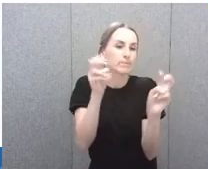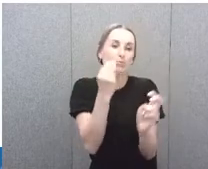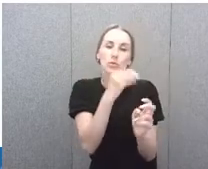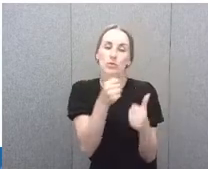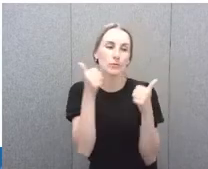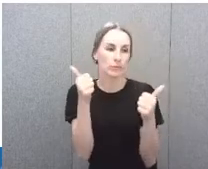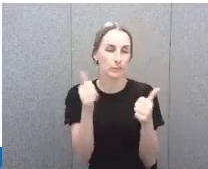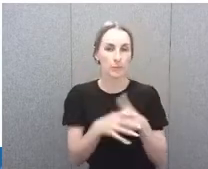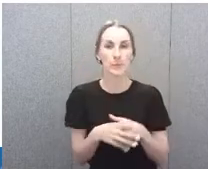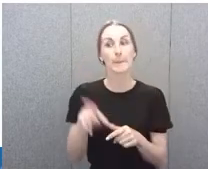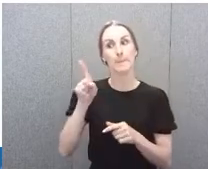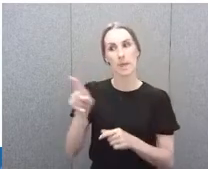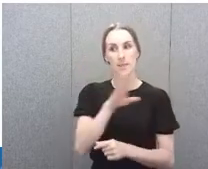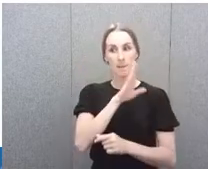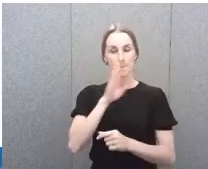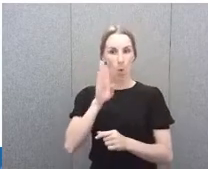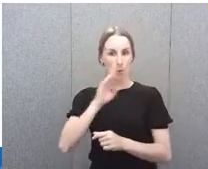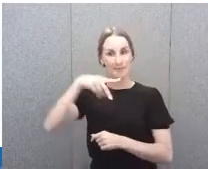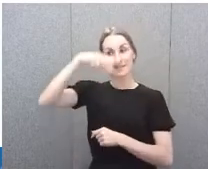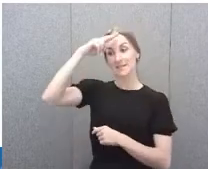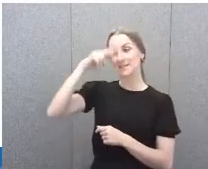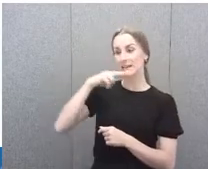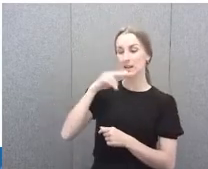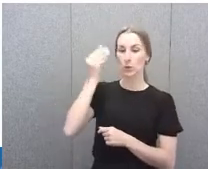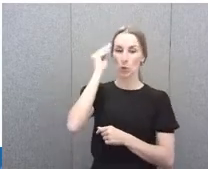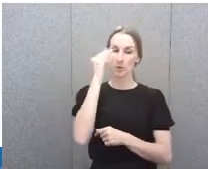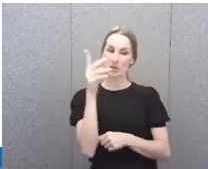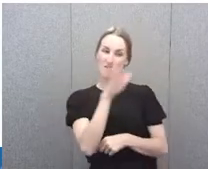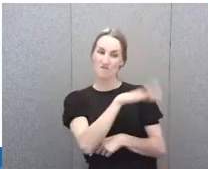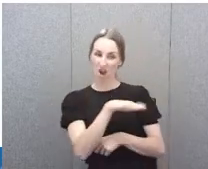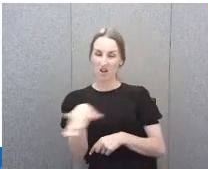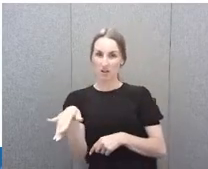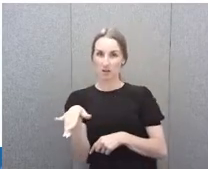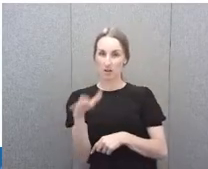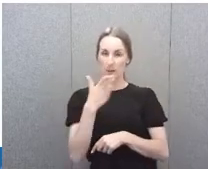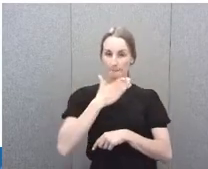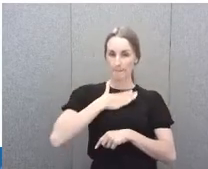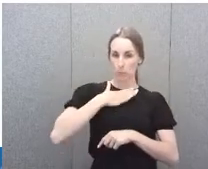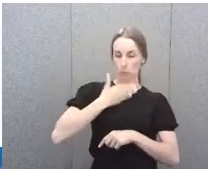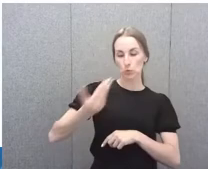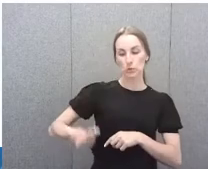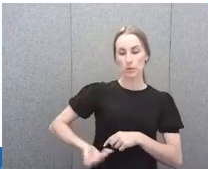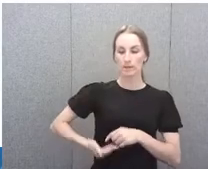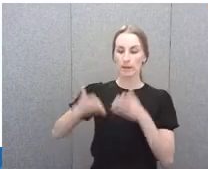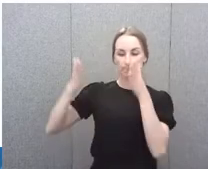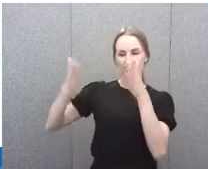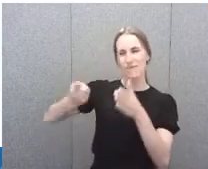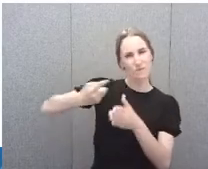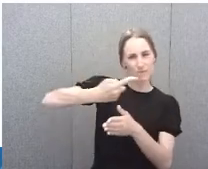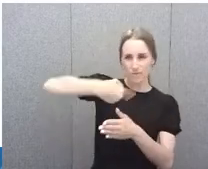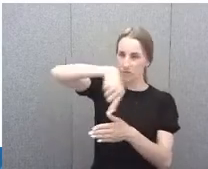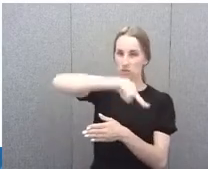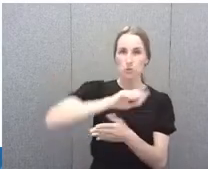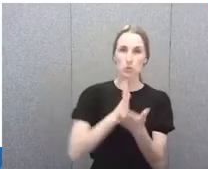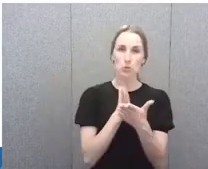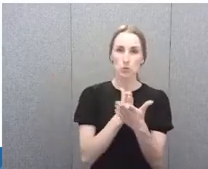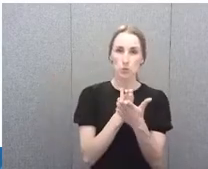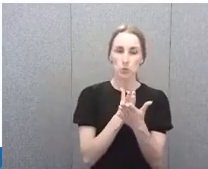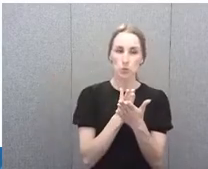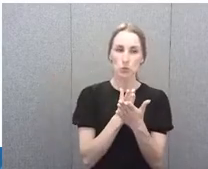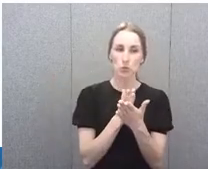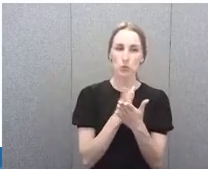– это очень хорошо. Но материнство и отцовство, забота о детях – это часть